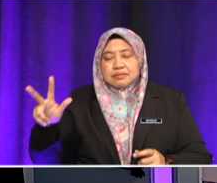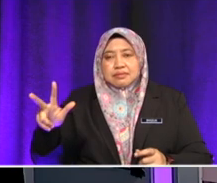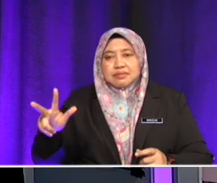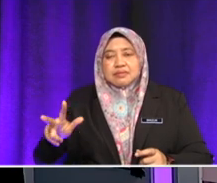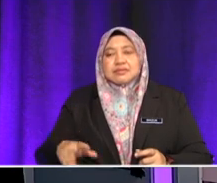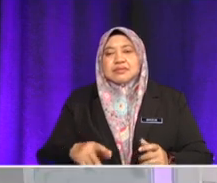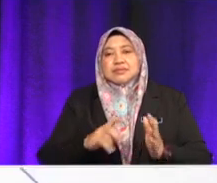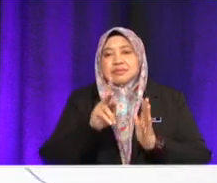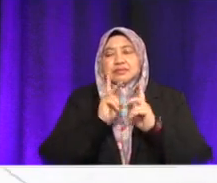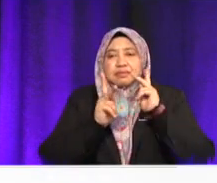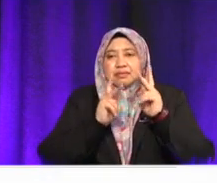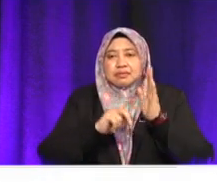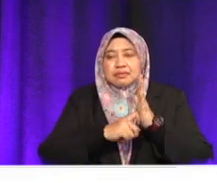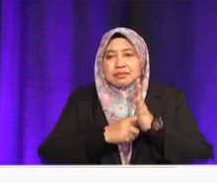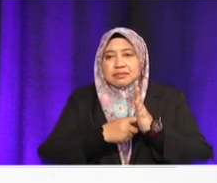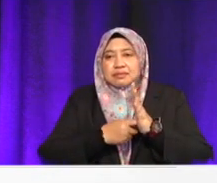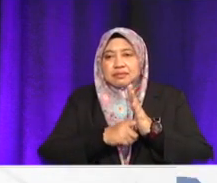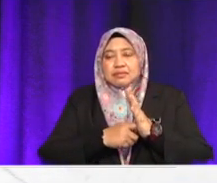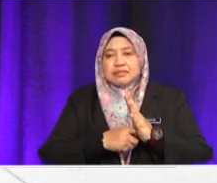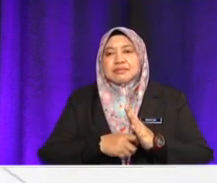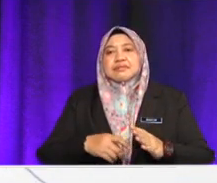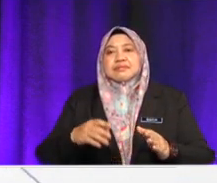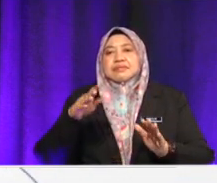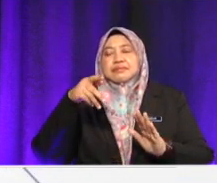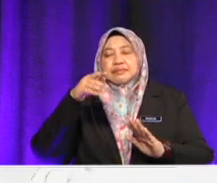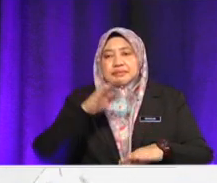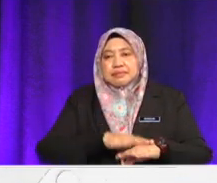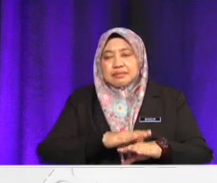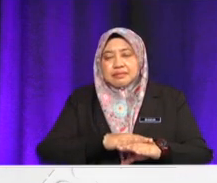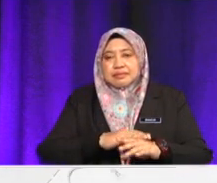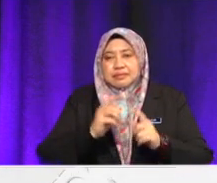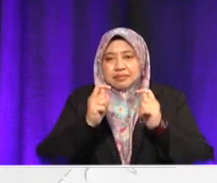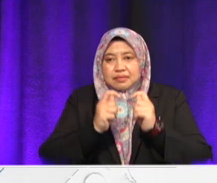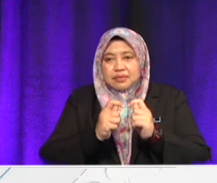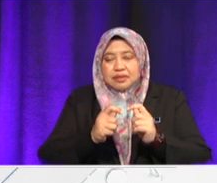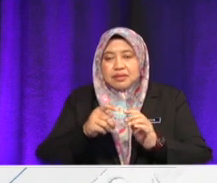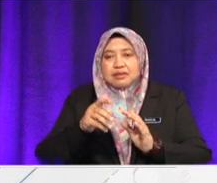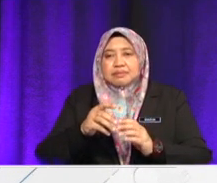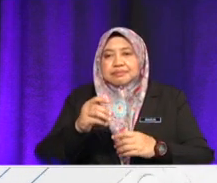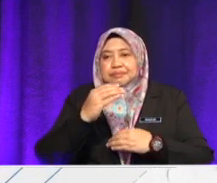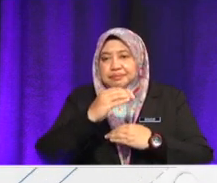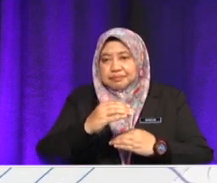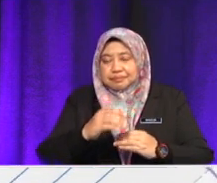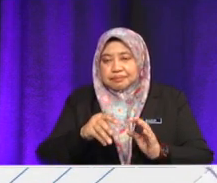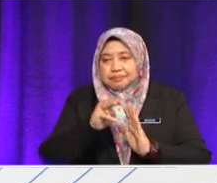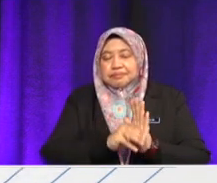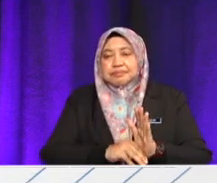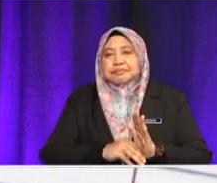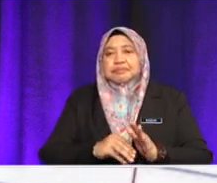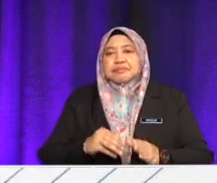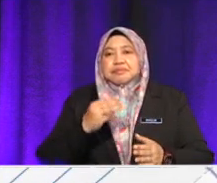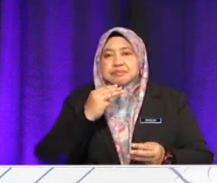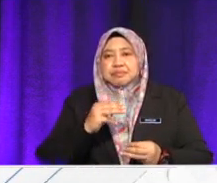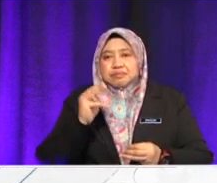ialah pada tahap memuaskan tahap penguasaan 4 kata kuncinya pada tahap